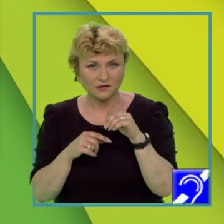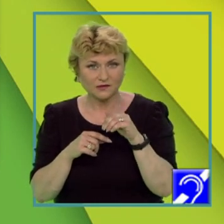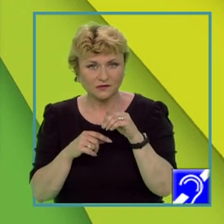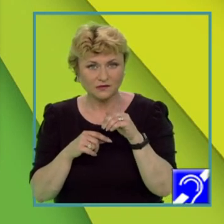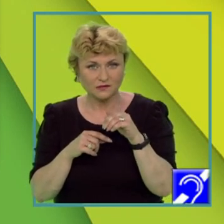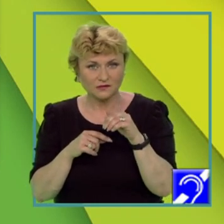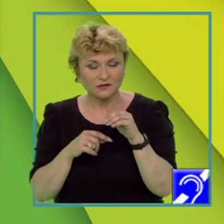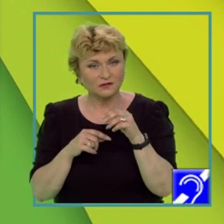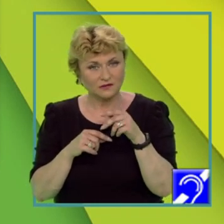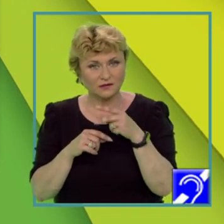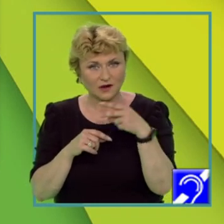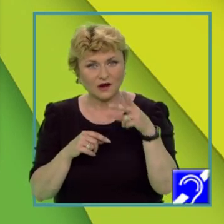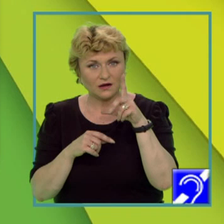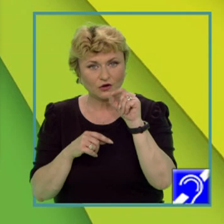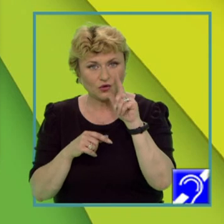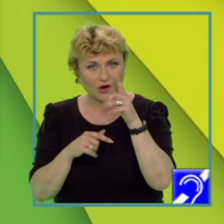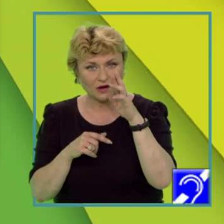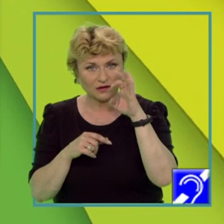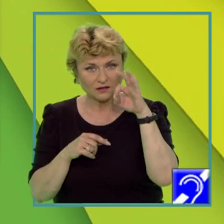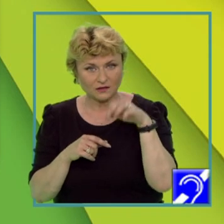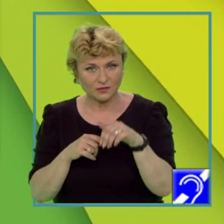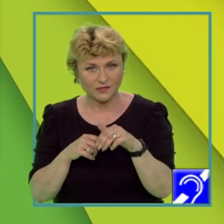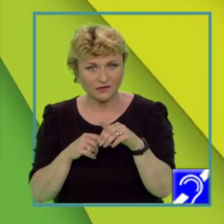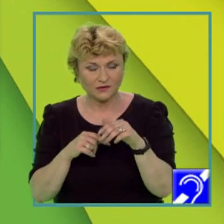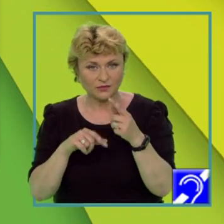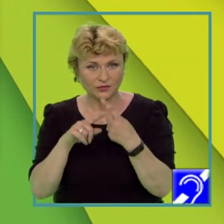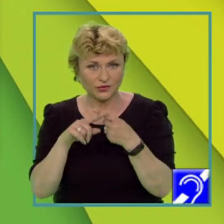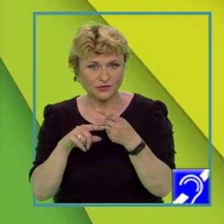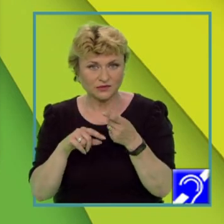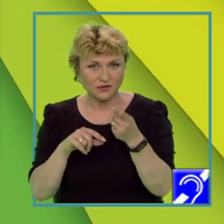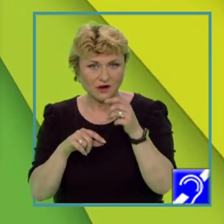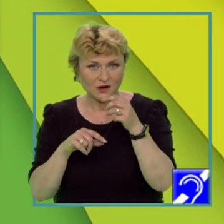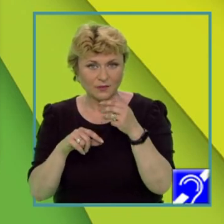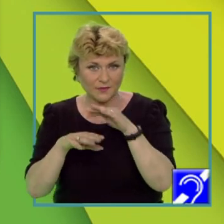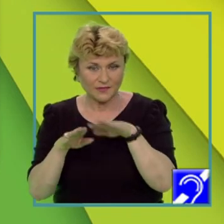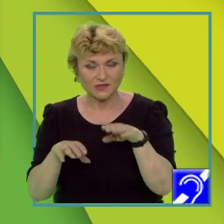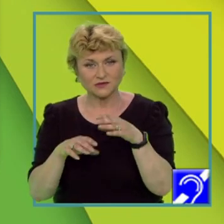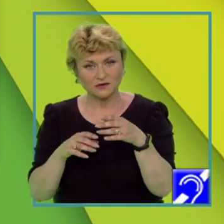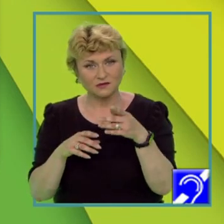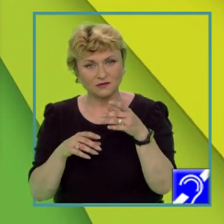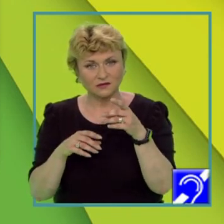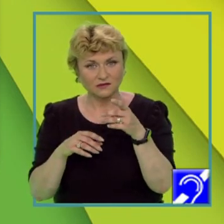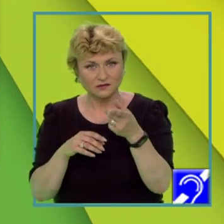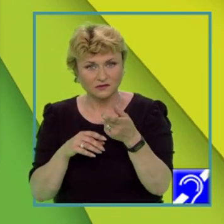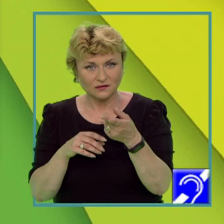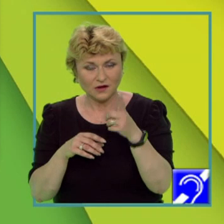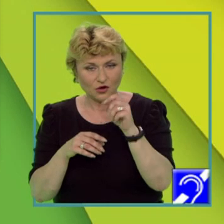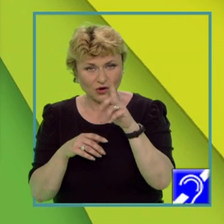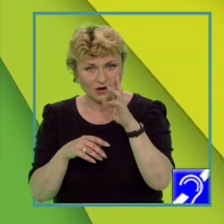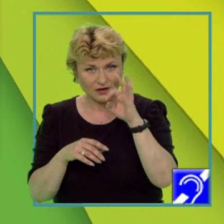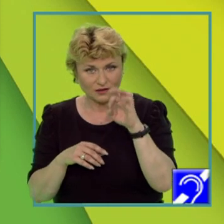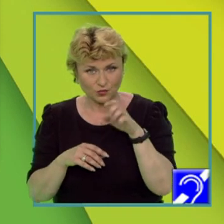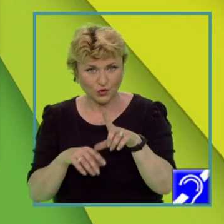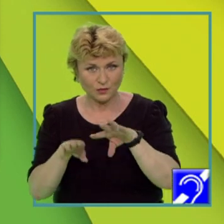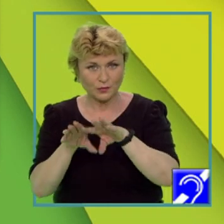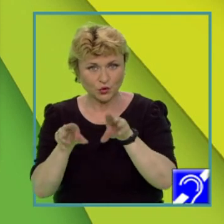este egal cu logaritm în bază edenic plus logaritm în baza ei din igrec logaritmul produsului a doua numere